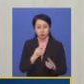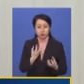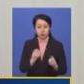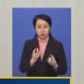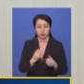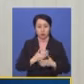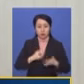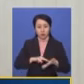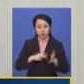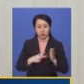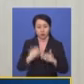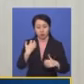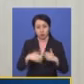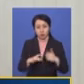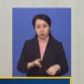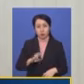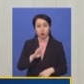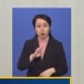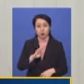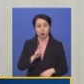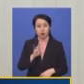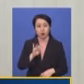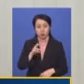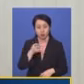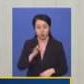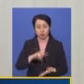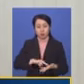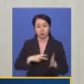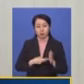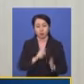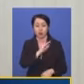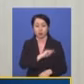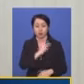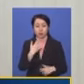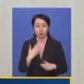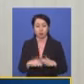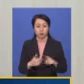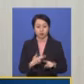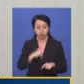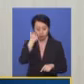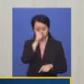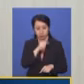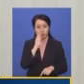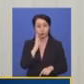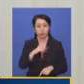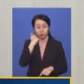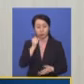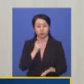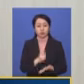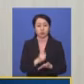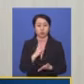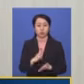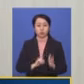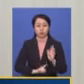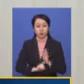большие планы по микрорайону Копай. Проектные работы завершаются. в этом году. И на будущий год мы должны тоже начать